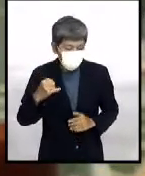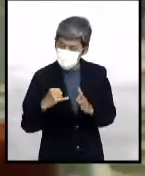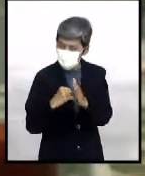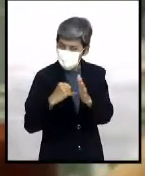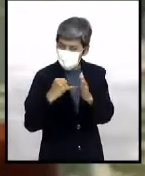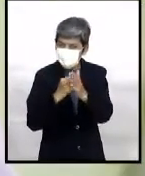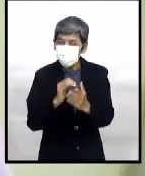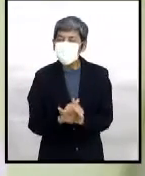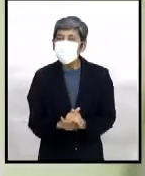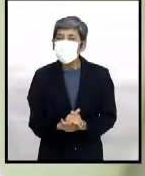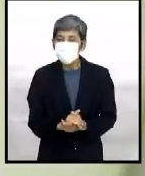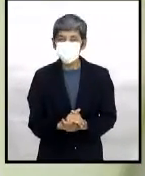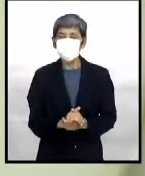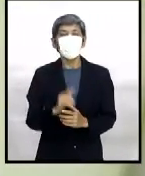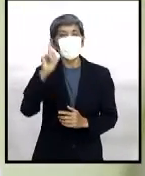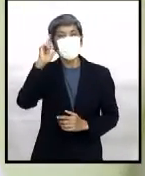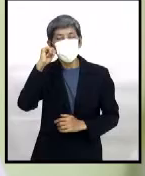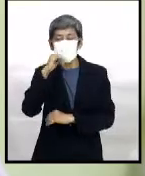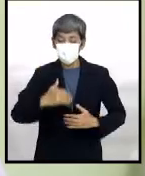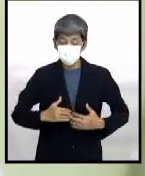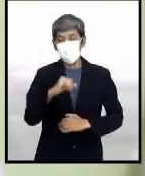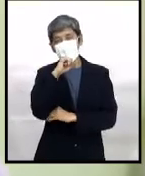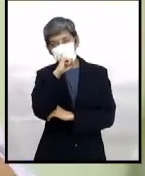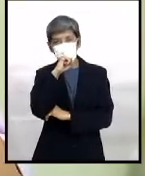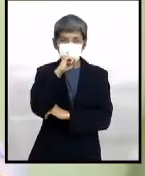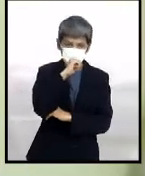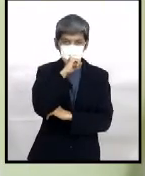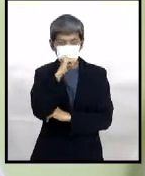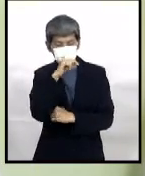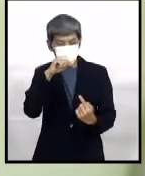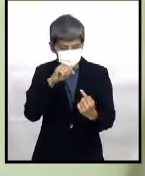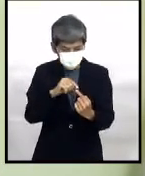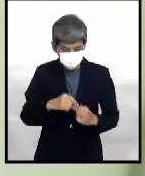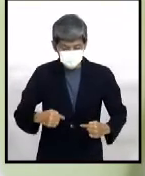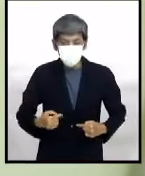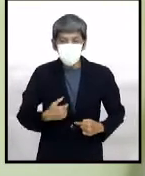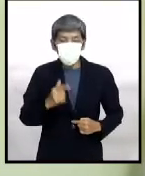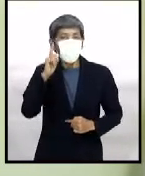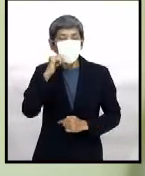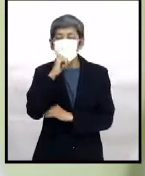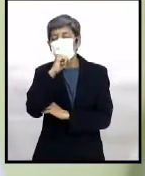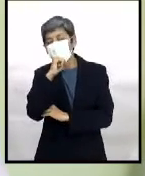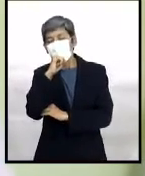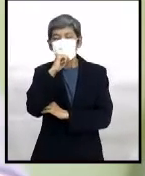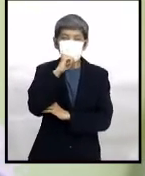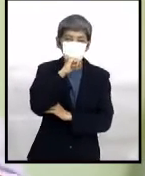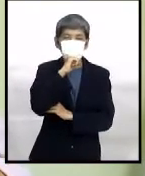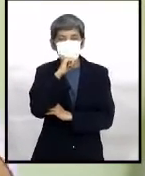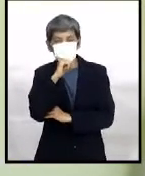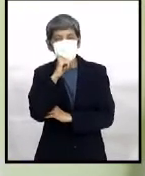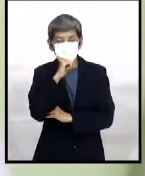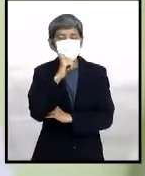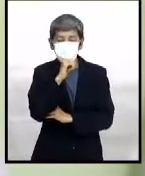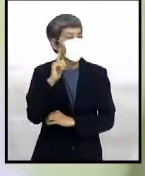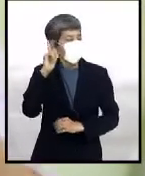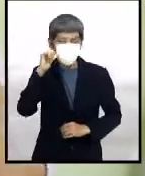ยเหมือนกับว่าเอาเป็นแม่ท้องน้องเพลงเพราะว่าเราเชื่อว่าเสียงที่เหมาะที่สุดกับพัฒนาการเด็กคือเสียงของแม่ไม่ใช่เสียงโมซ